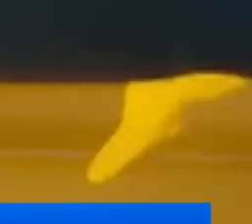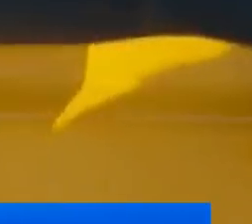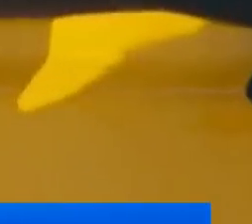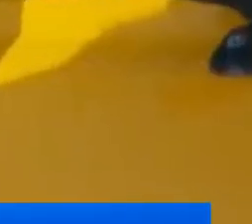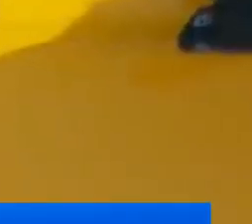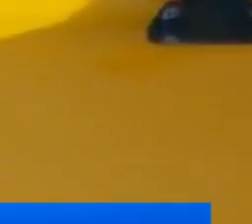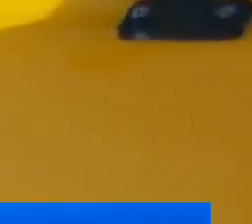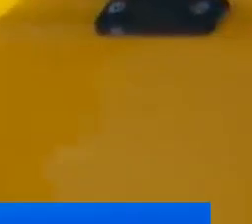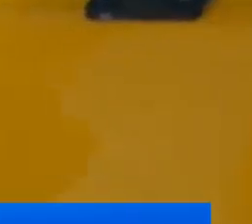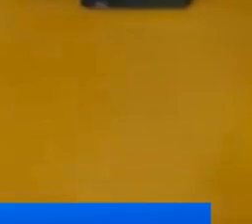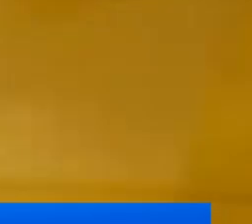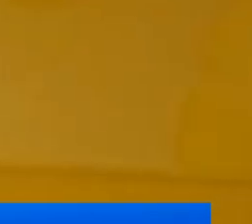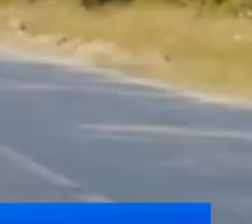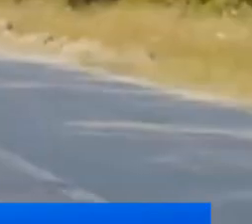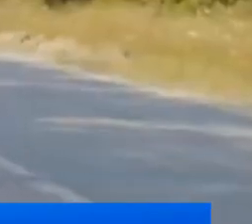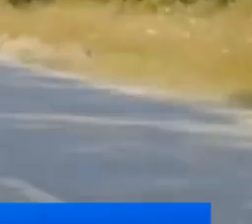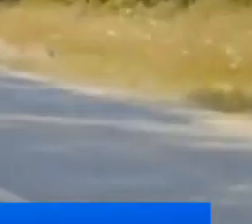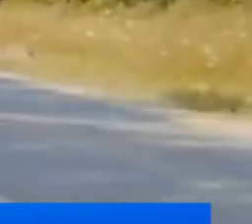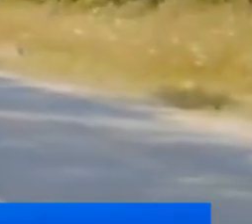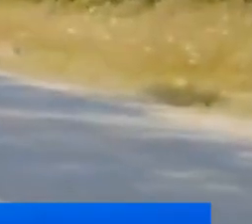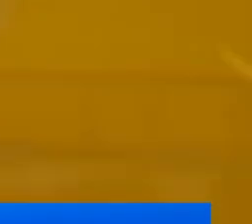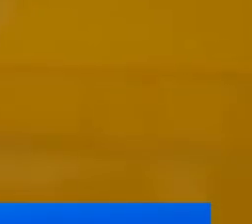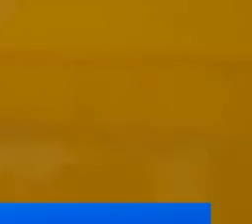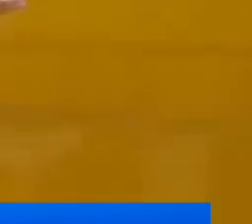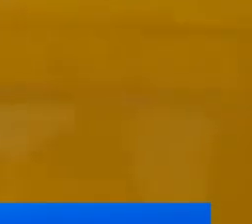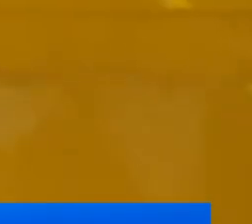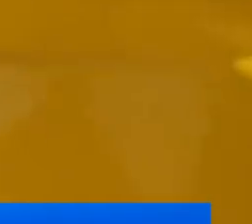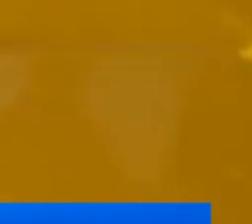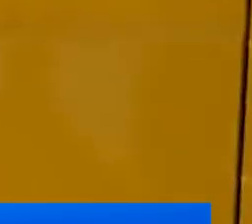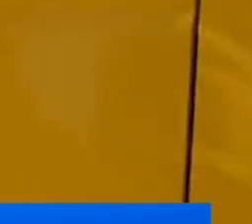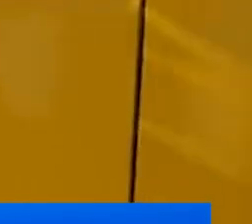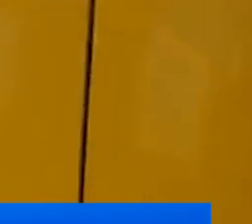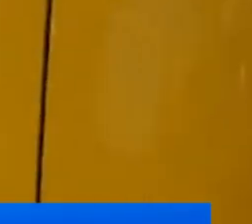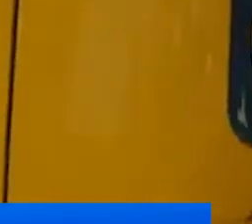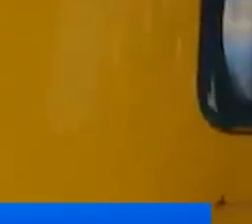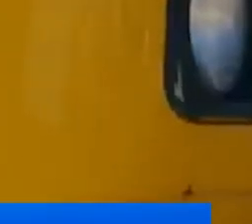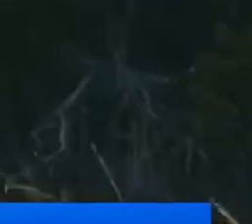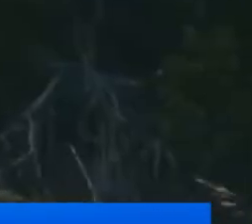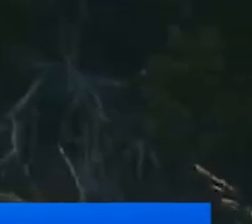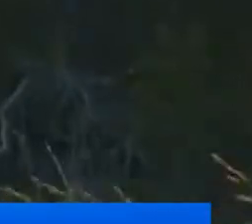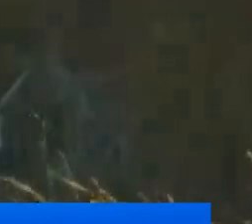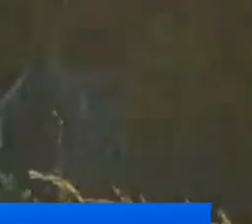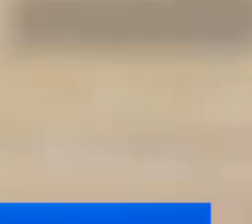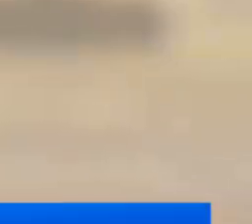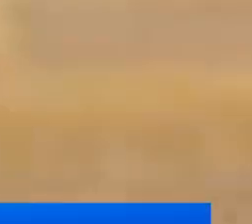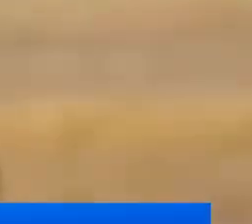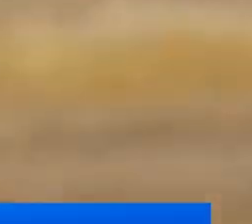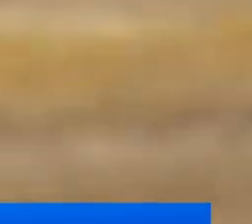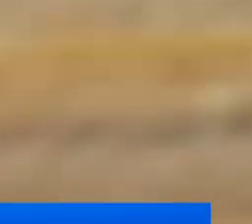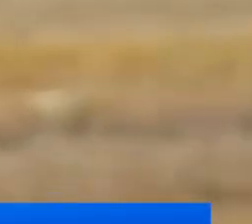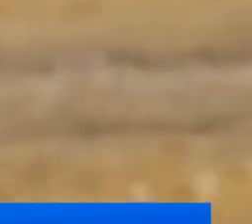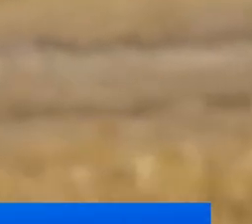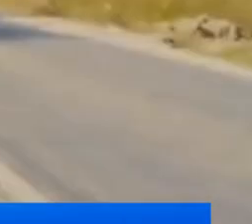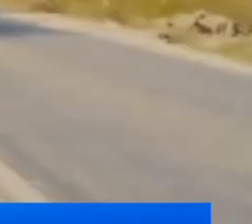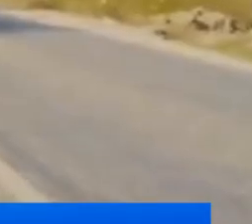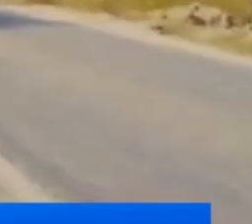oldu bilinmez Gel gör beni belki sensindir bunu sebebi Dur bir